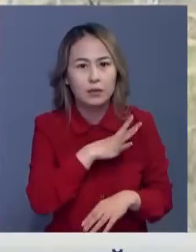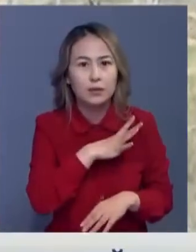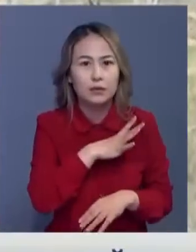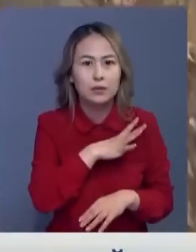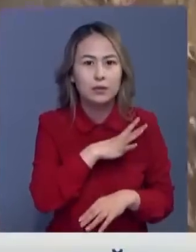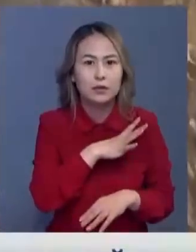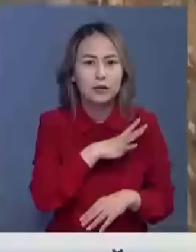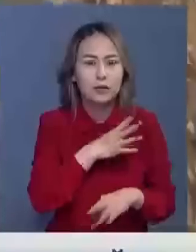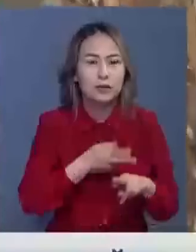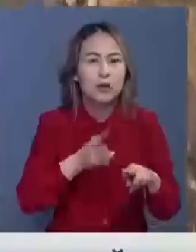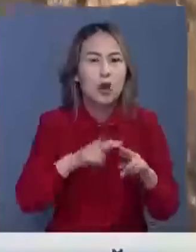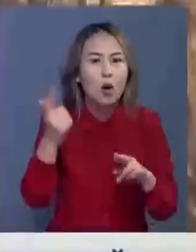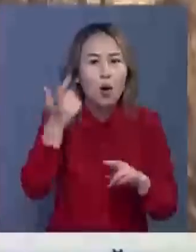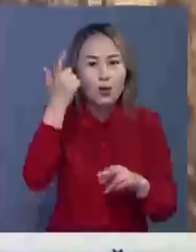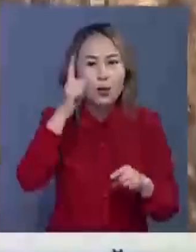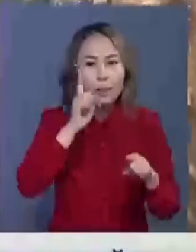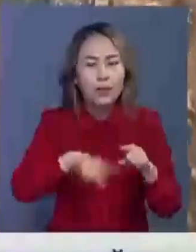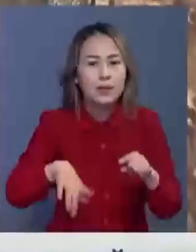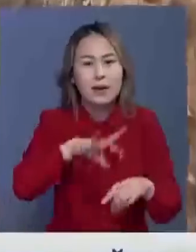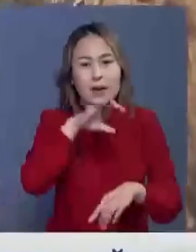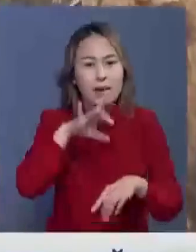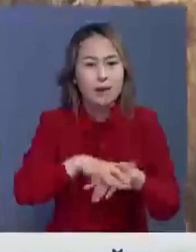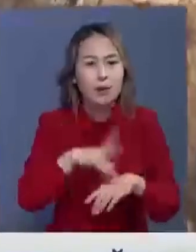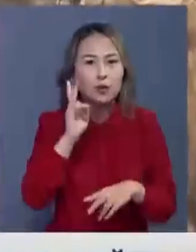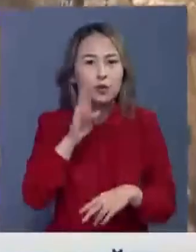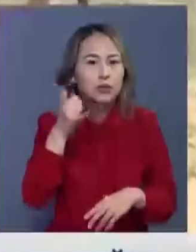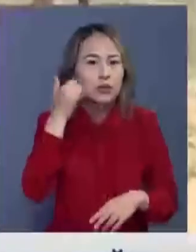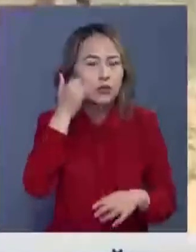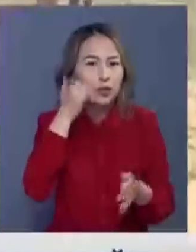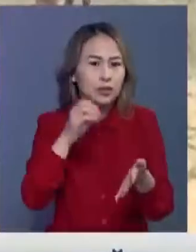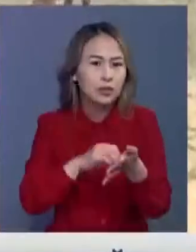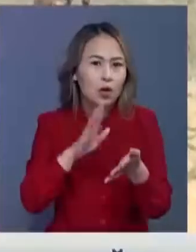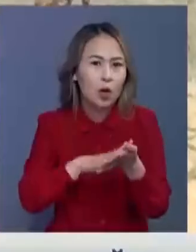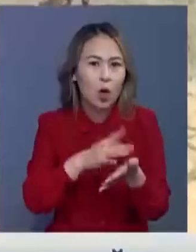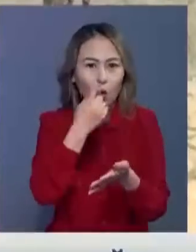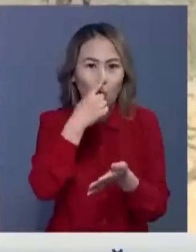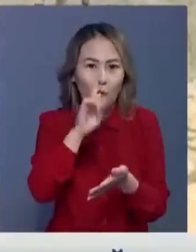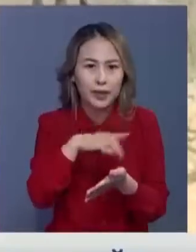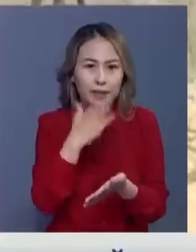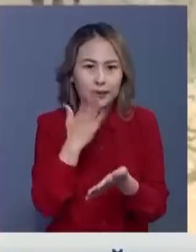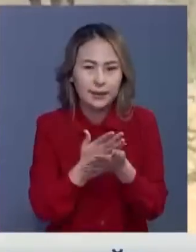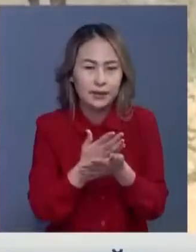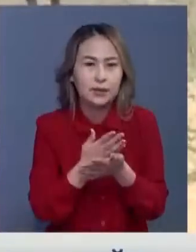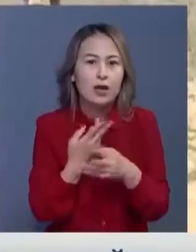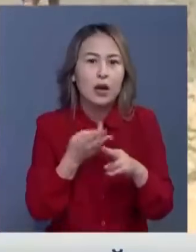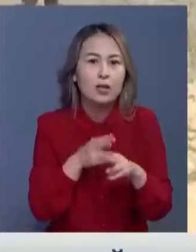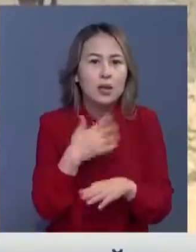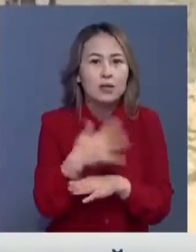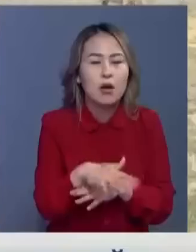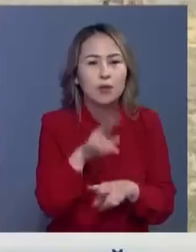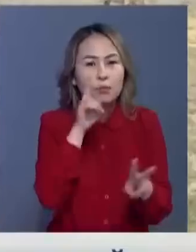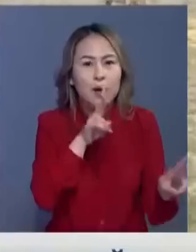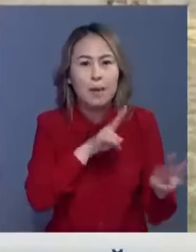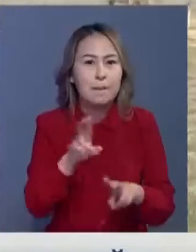полицейлер ген салынған мал иелерін тез арада анықтады. Қайбіріне тіпті ұялы телефон нөмірі жазылған екен. Ірі қарасы далада қараусыз